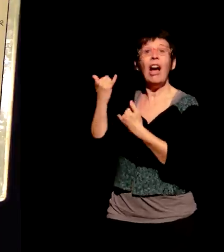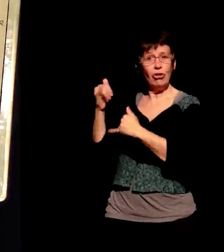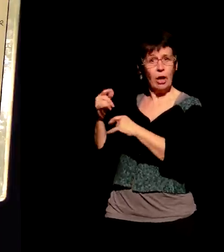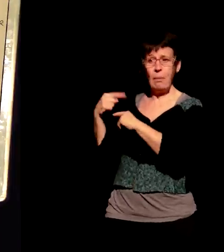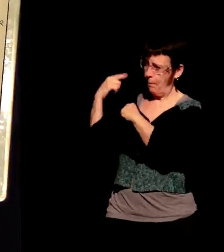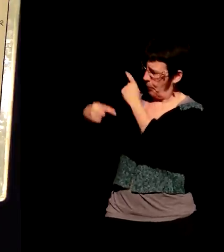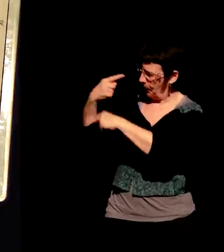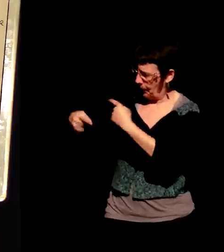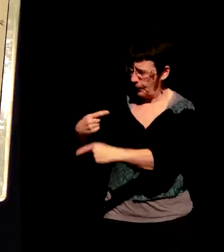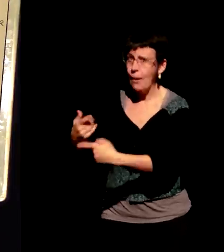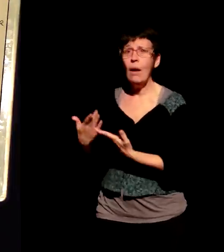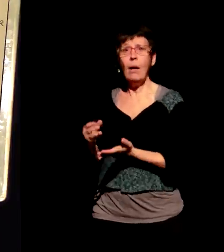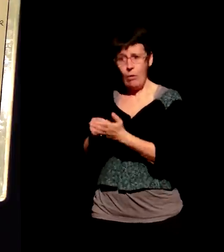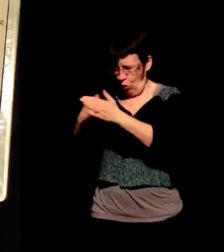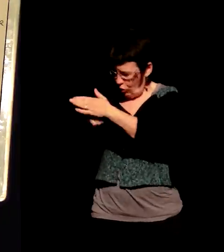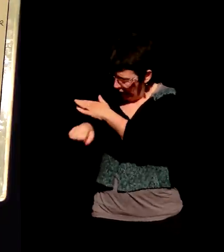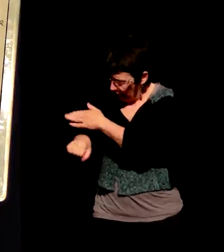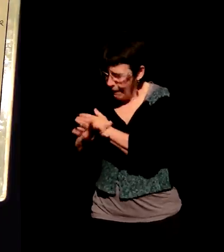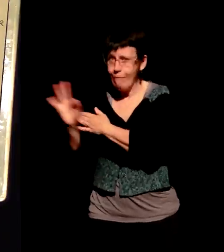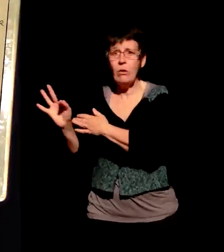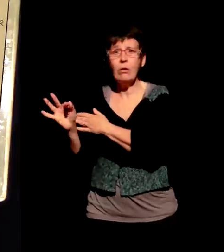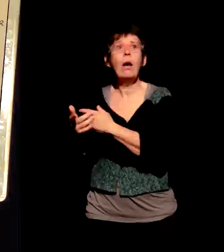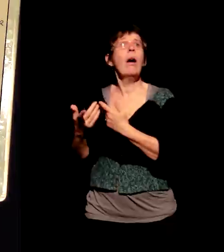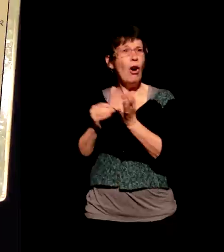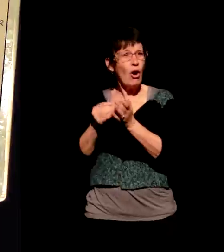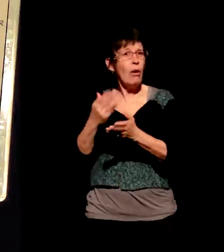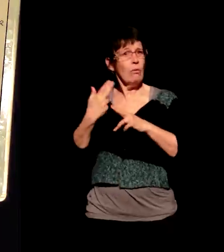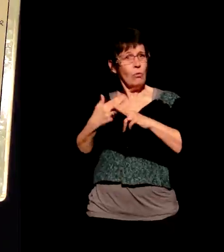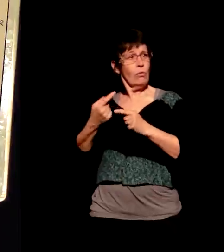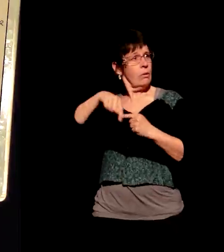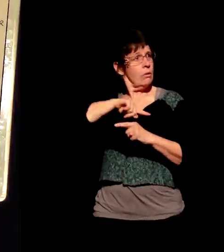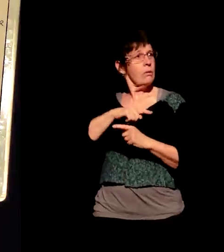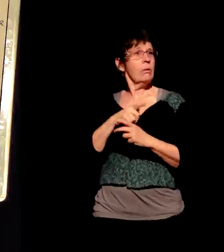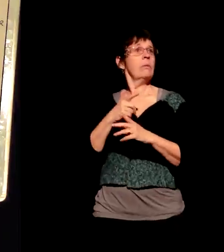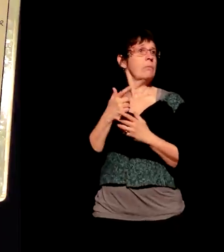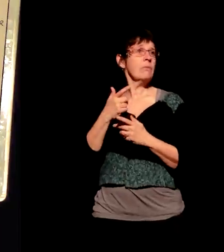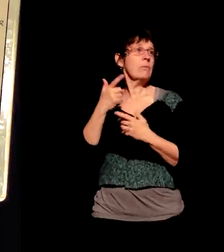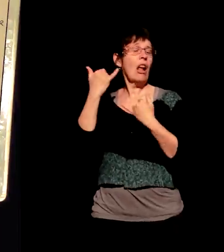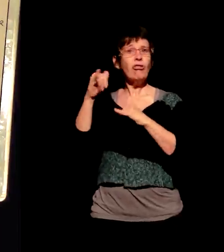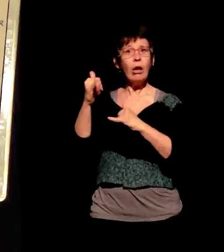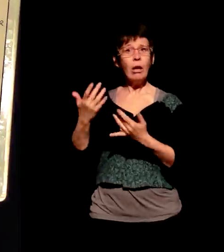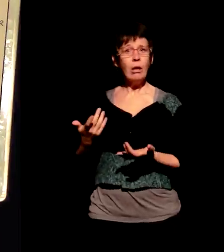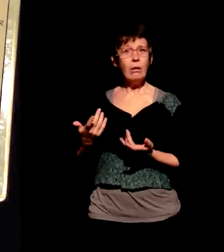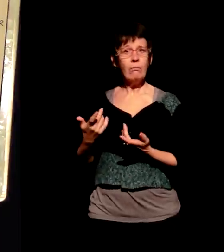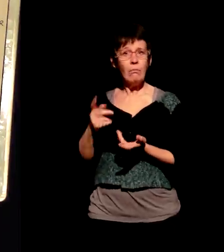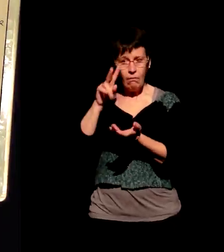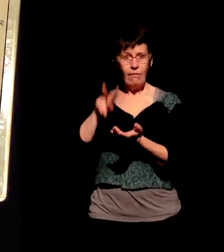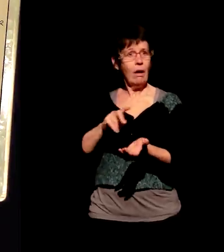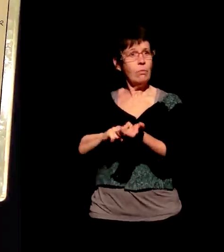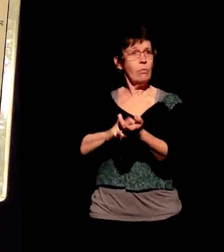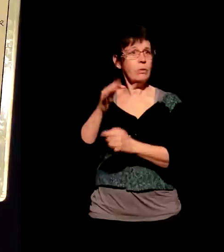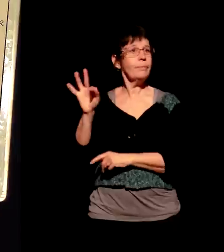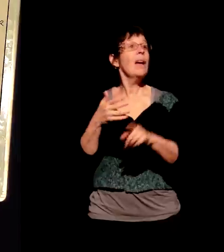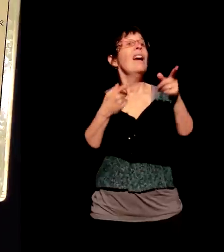à nous appeler des Algériens. Bon. Ben, vous, là, les Français de souche, comme vous dites, je ne sais pas trop ce que c'est cette souche, mais enfin bon, les Français de souche, on va vous